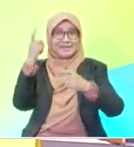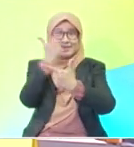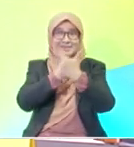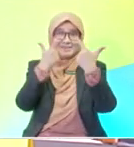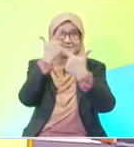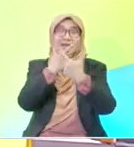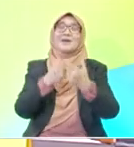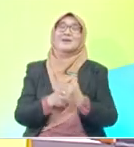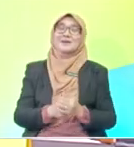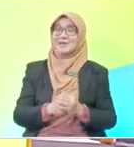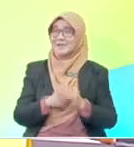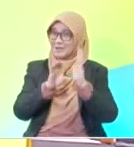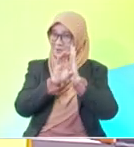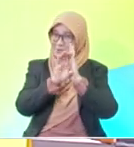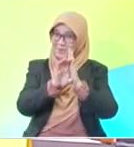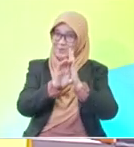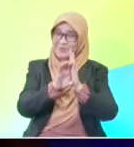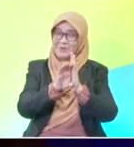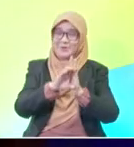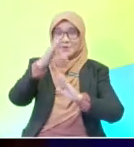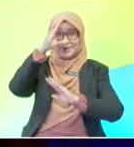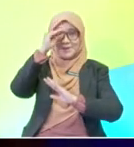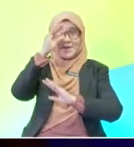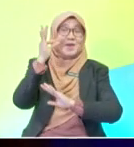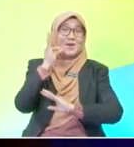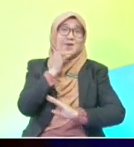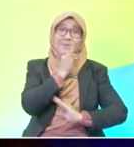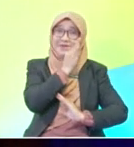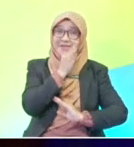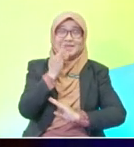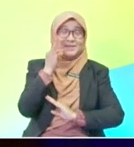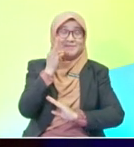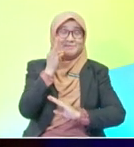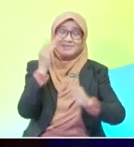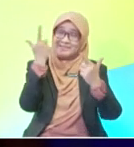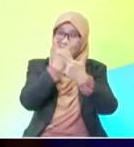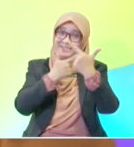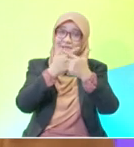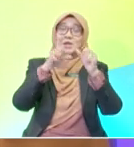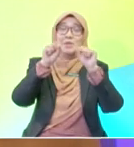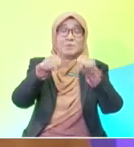Hehehe, jebat. Ah. Contoh je, contoh. Ah, baguslah. Jadi kita boleh gunakan